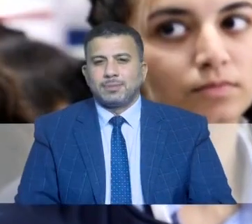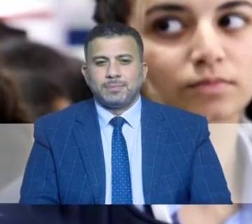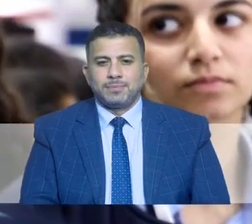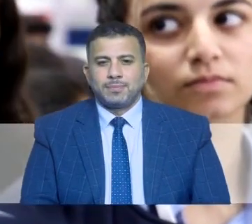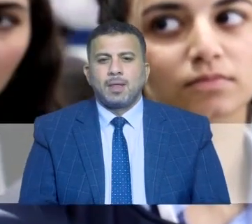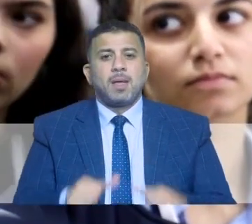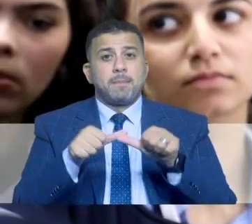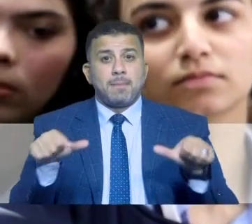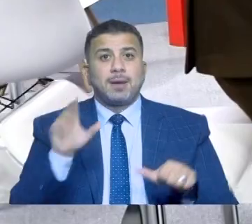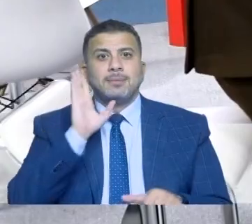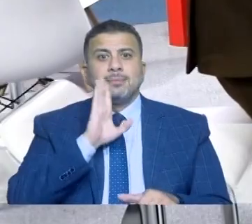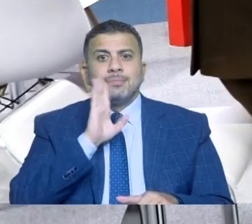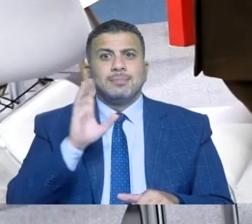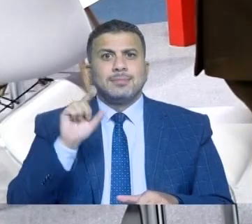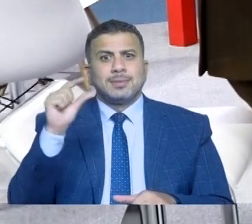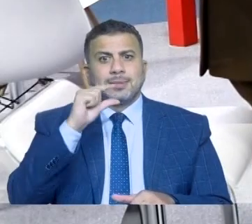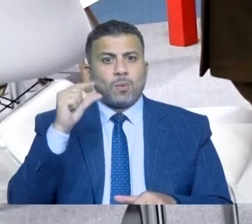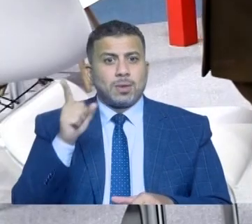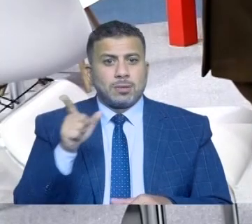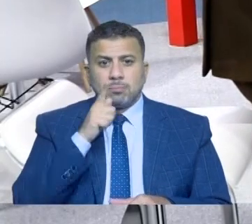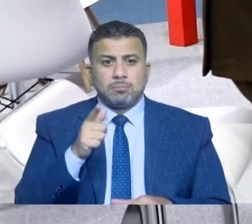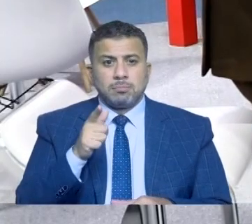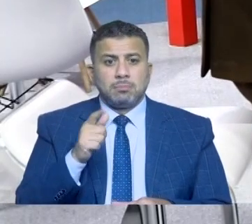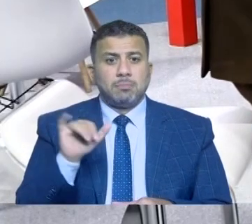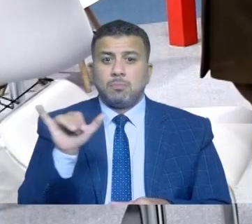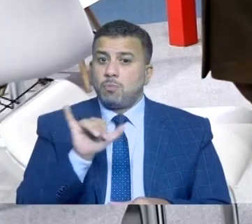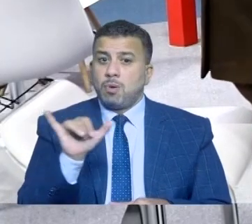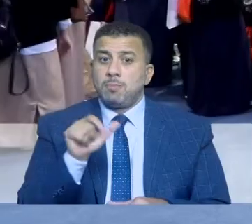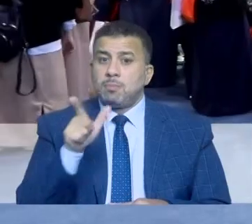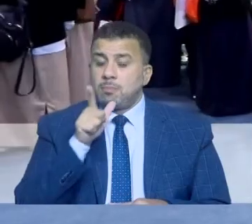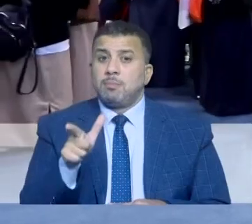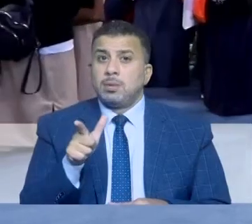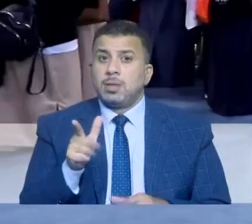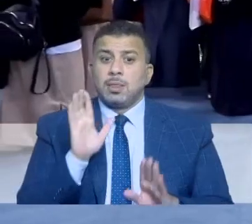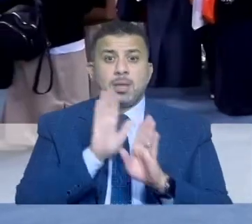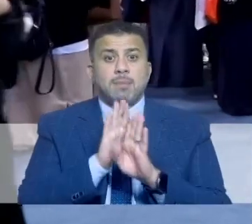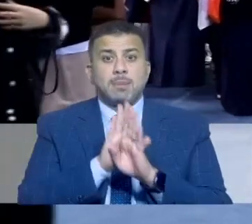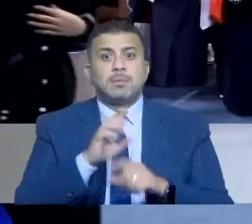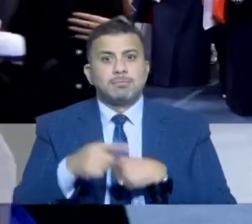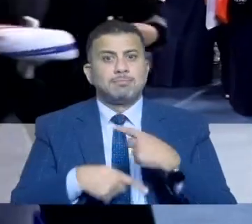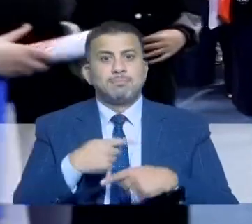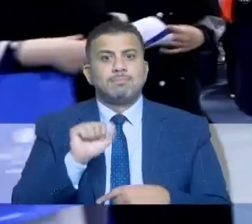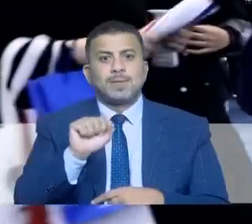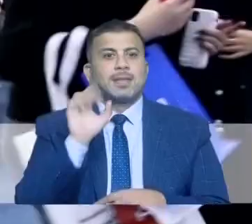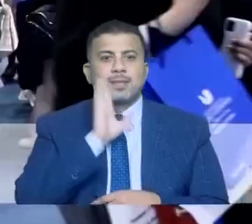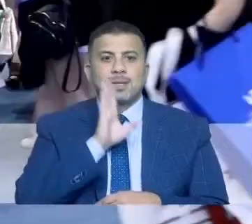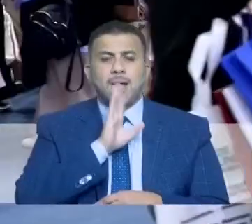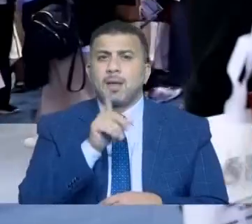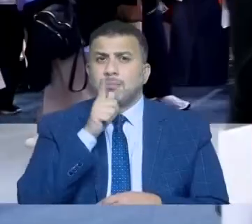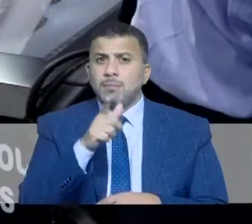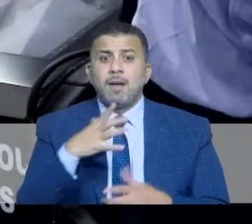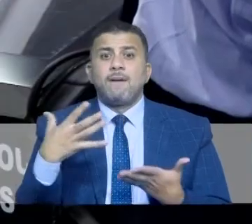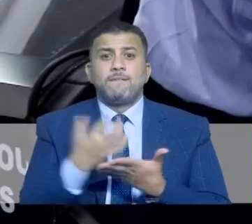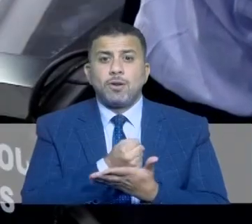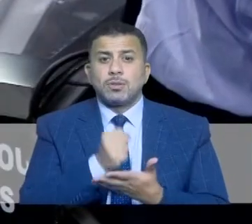15/10/2024. معرض التعليم الدولي رسخ مكانته كمنصة حيوية تدعم استدامة القطاع التعليمي وتوفر